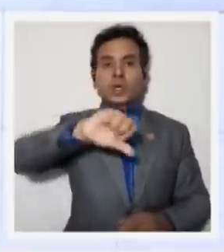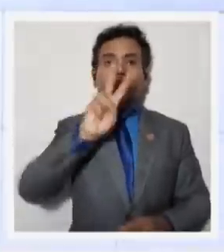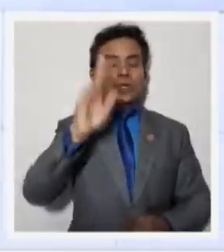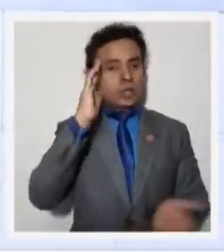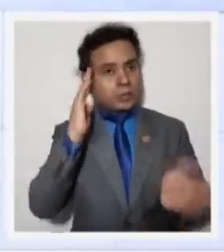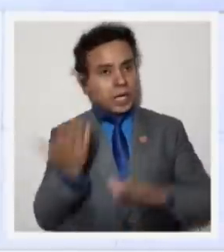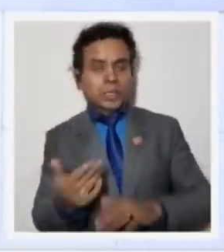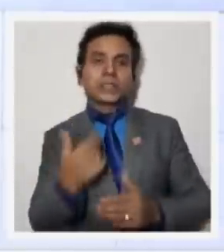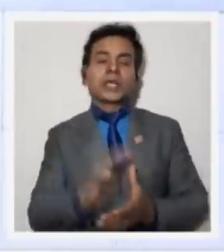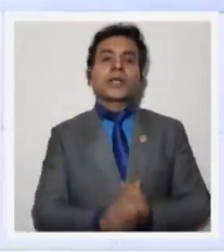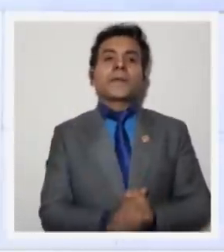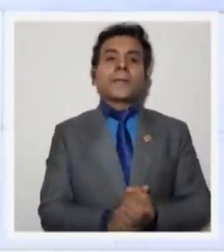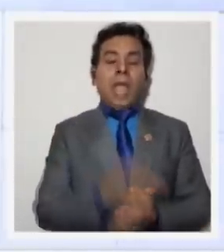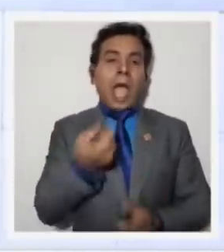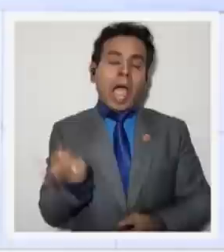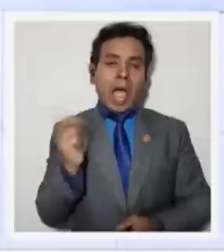পর্যন্ত